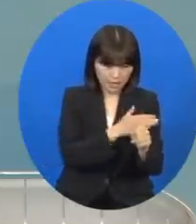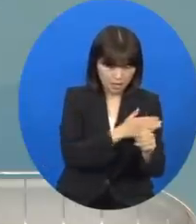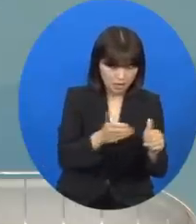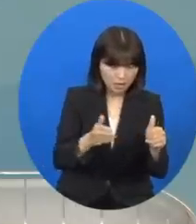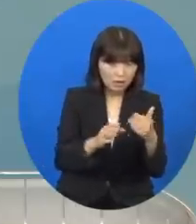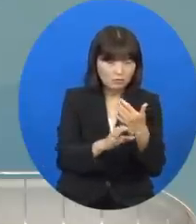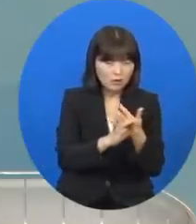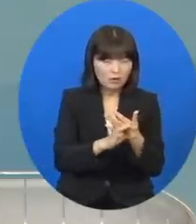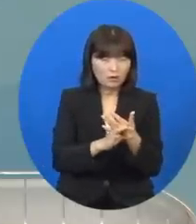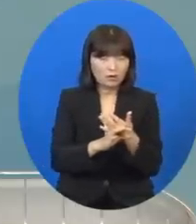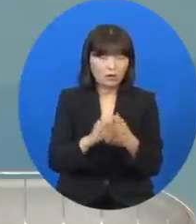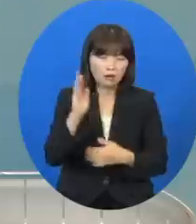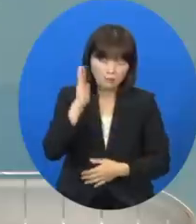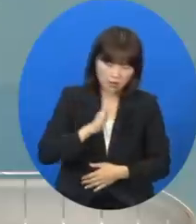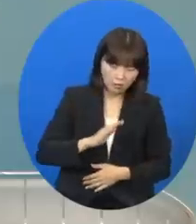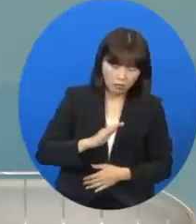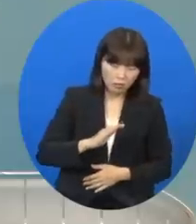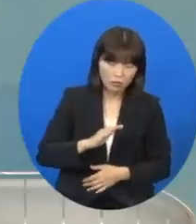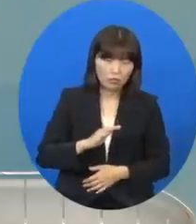너를 찌르면 당하고